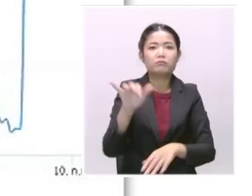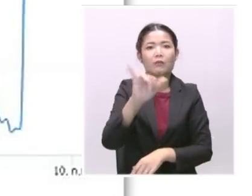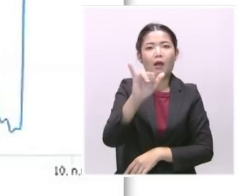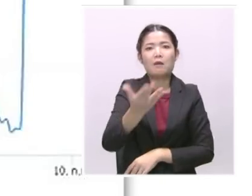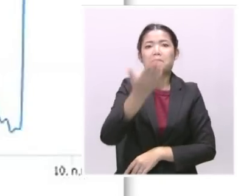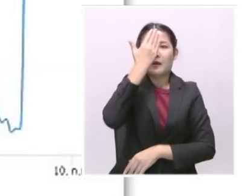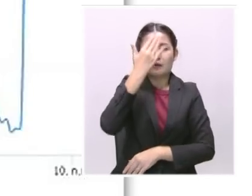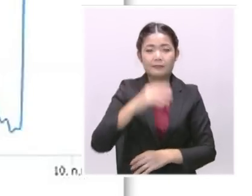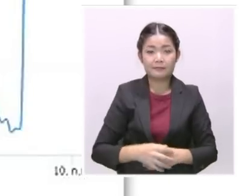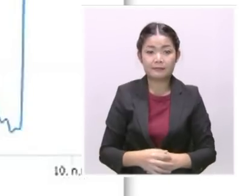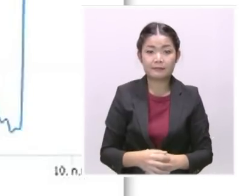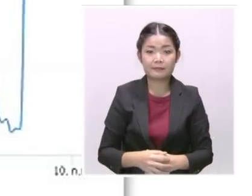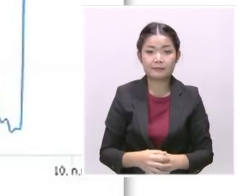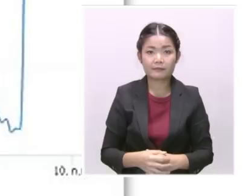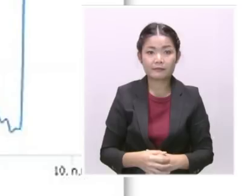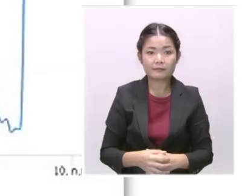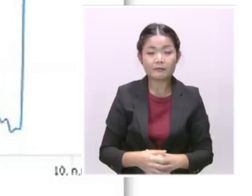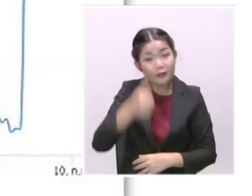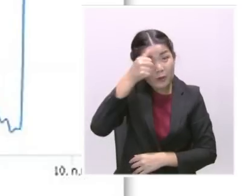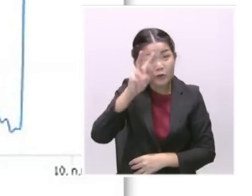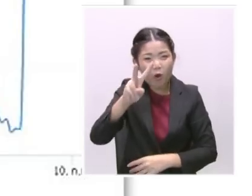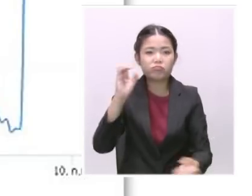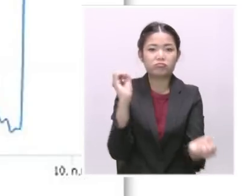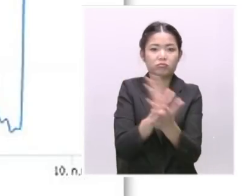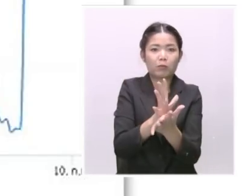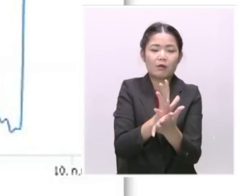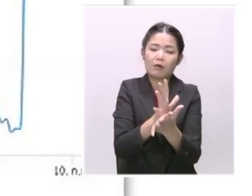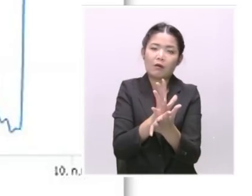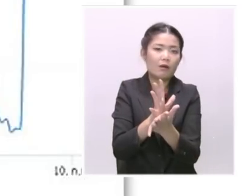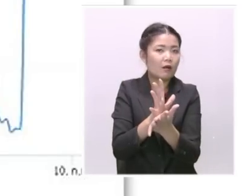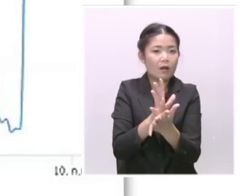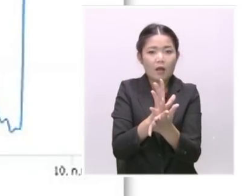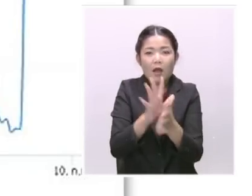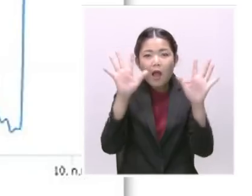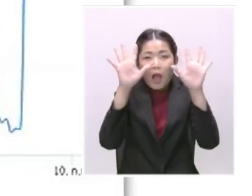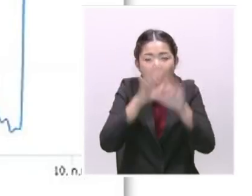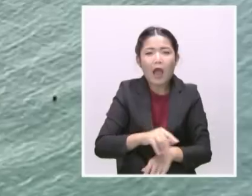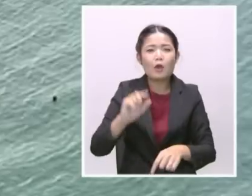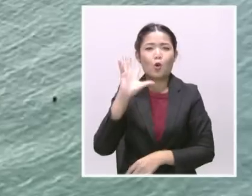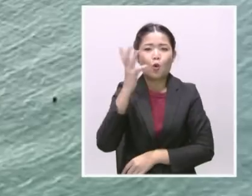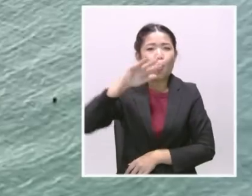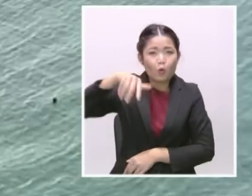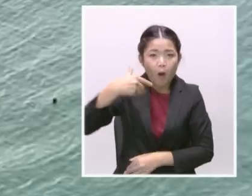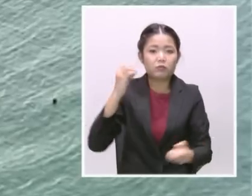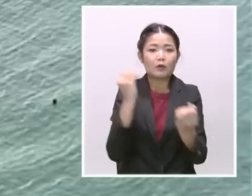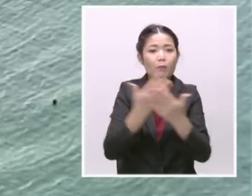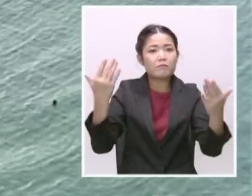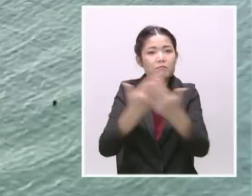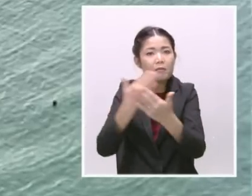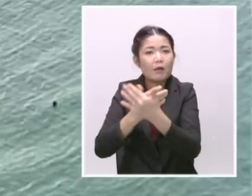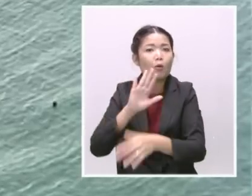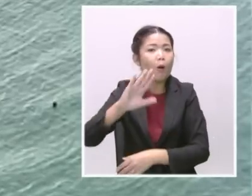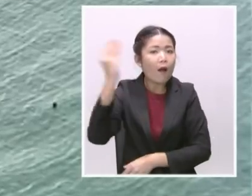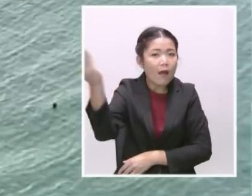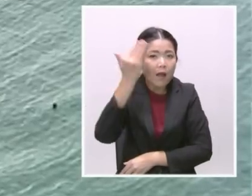ลวงหน้าอยู่ทสำหบพุ๊บ เดียว 2 สำหวโนเลยมนกจะเป็ลักษณะของโรคร้อนททำใหเกิดคณเนยการแลโดด้วย